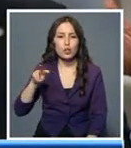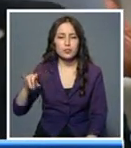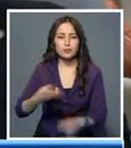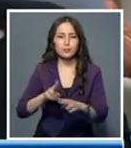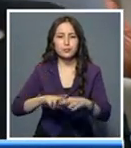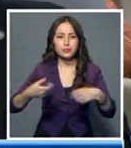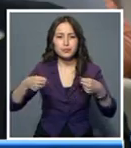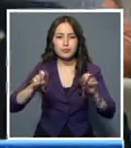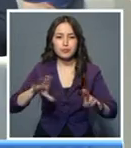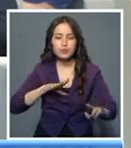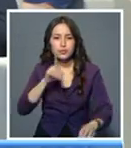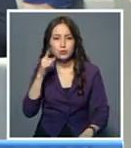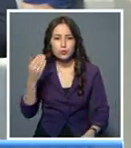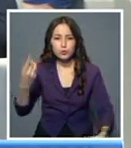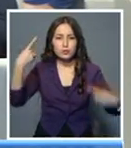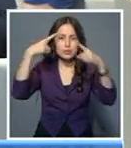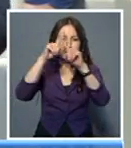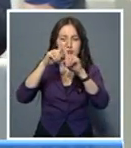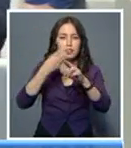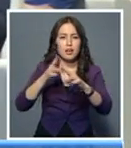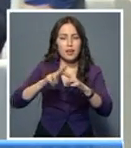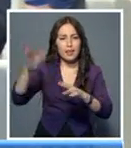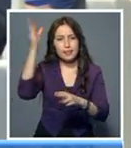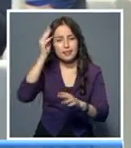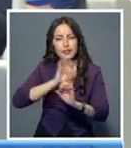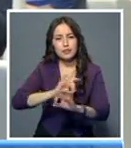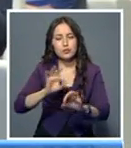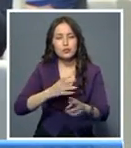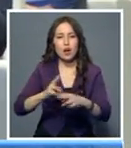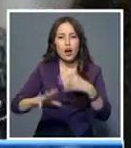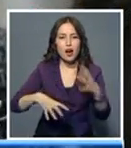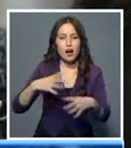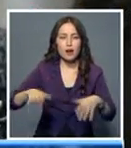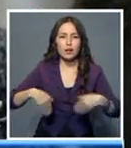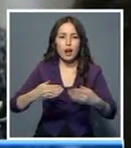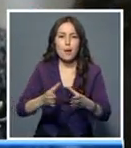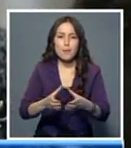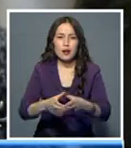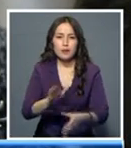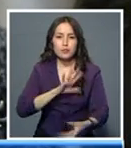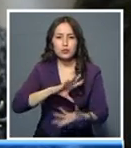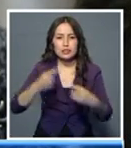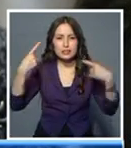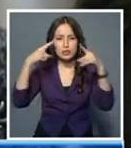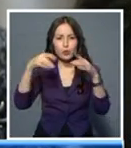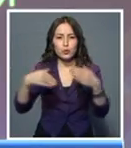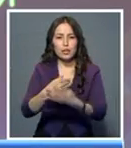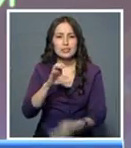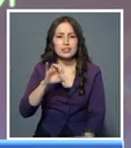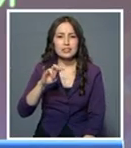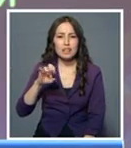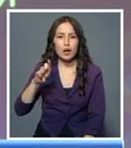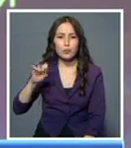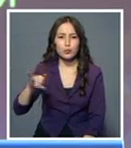жастардың инновациялық идеяларын халықаралық компанияларға ұсыну. Үздік деп танылған 10 топ әлемнің жетекші технологиялық хабының бірі Сингапурда 2